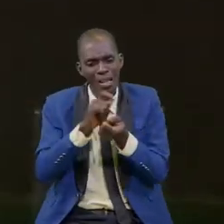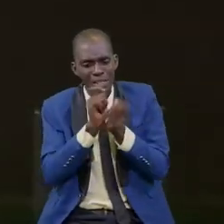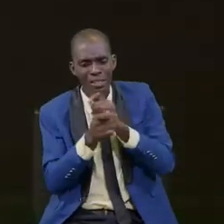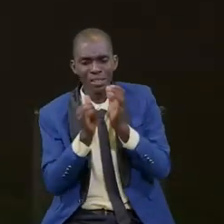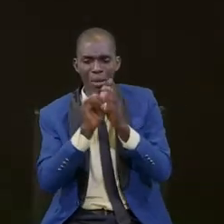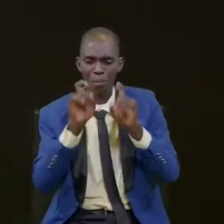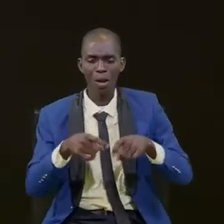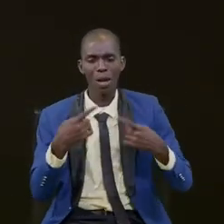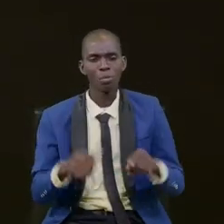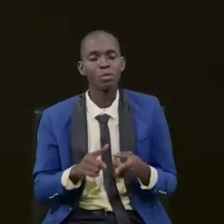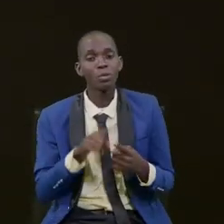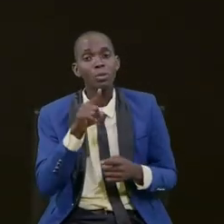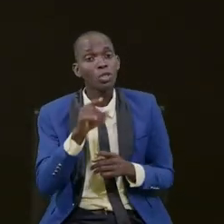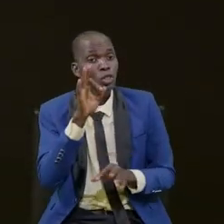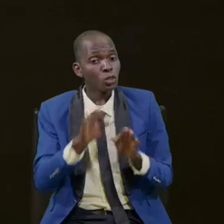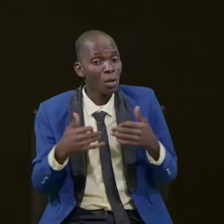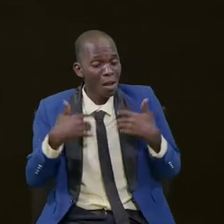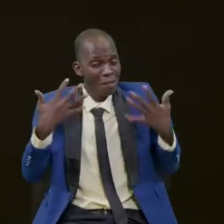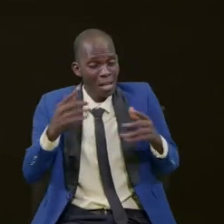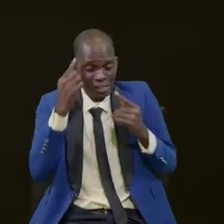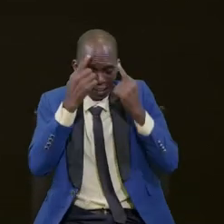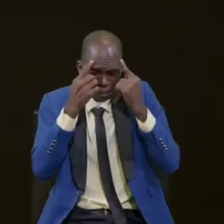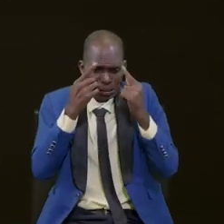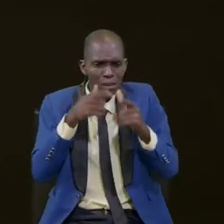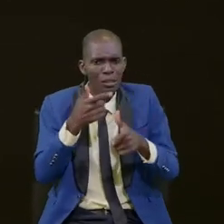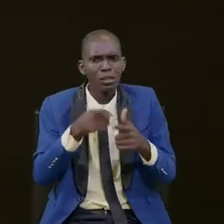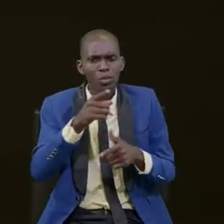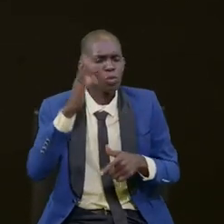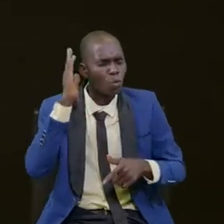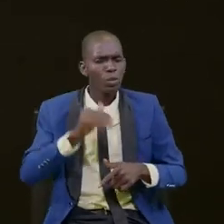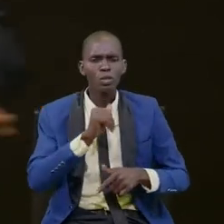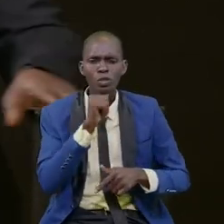être effectués dans votre vie. Si vous pensez à cela,